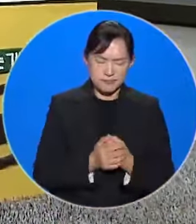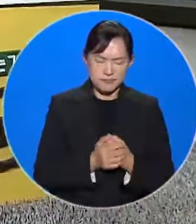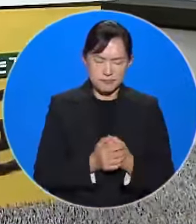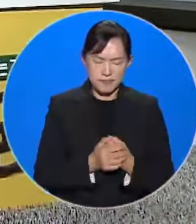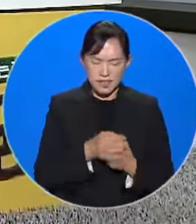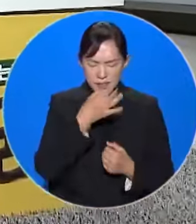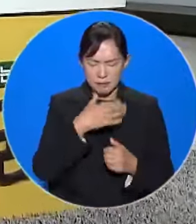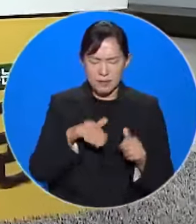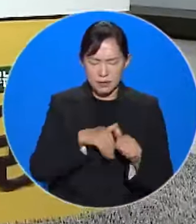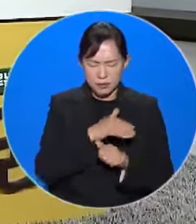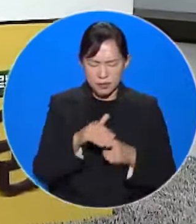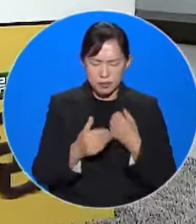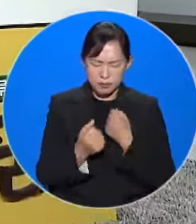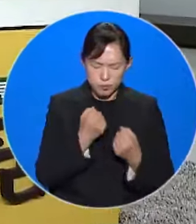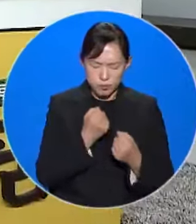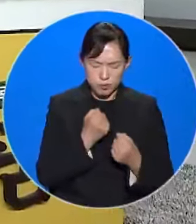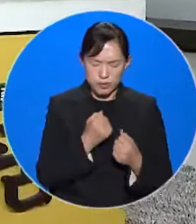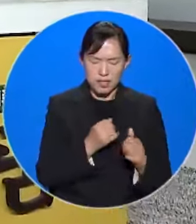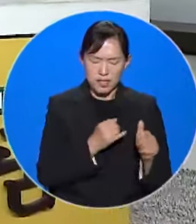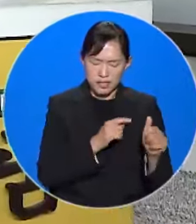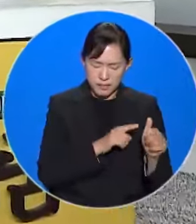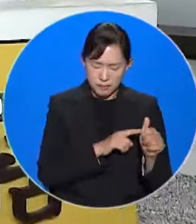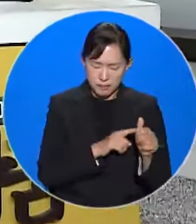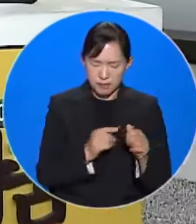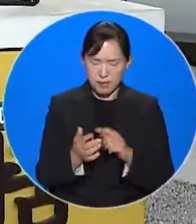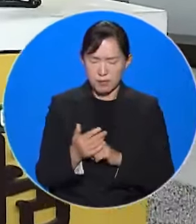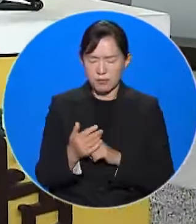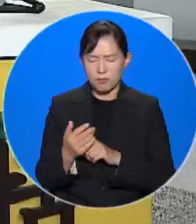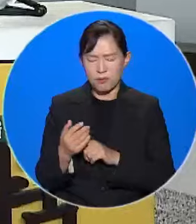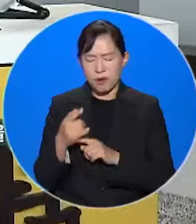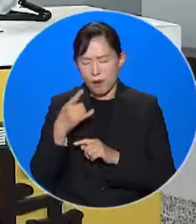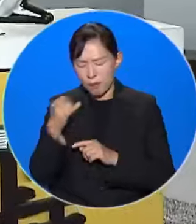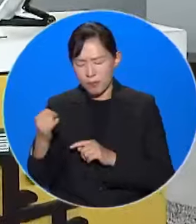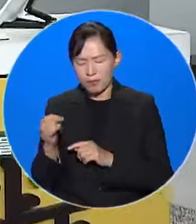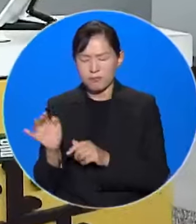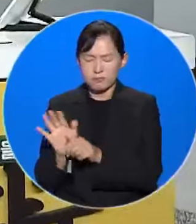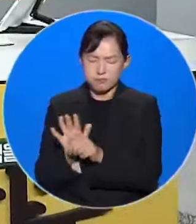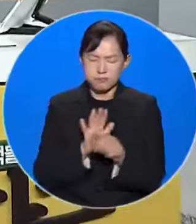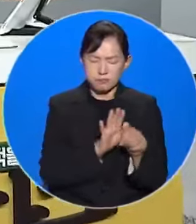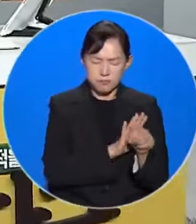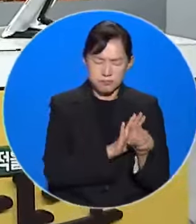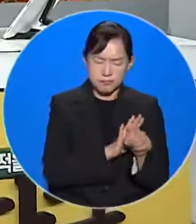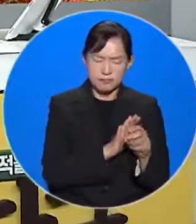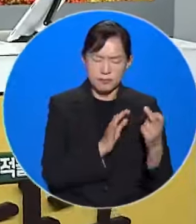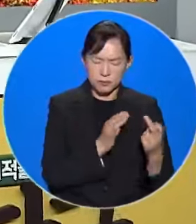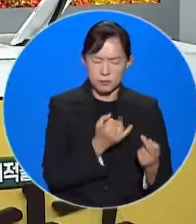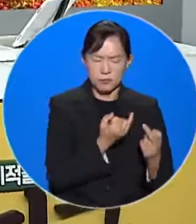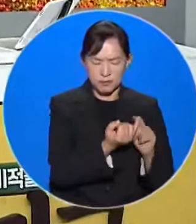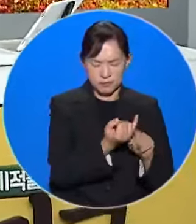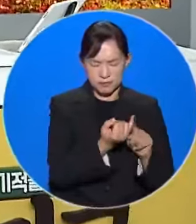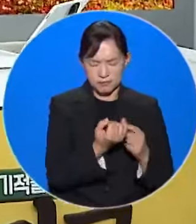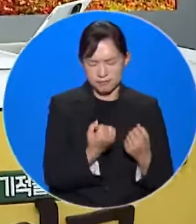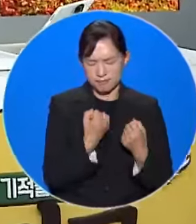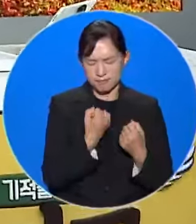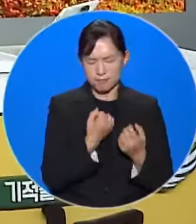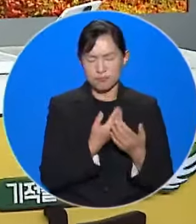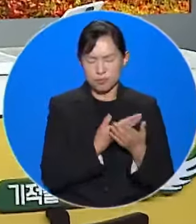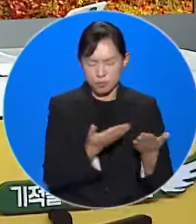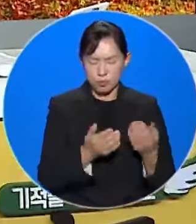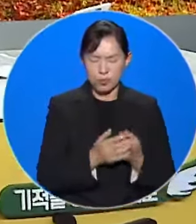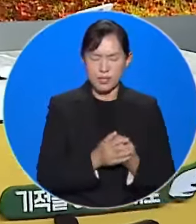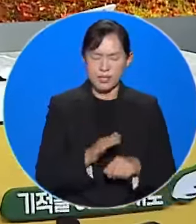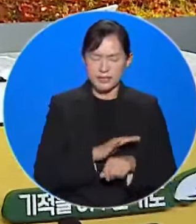상황 가운데서도 꿋꿋하게 남편과 어머니를 돌보는 우리 올케에게도 힘을 주시고 하나님 힘든 시간이지만 잘